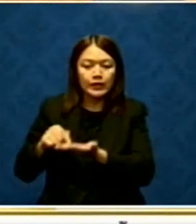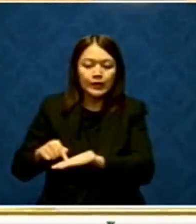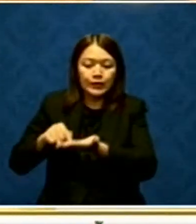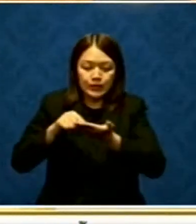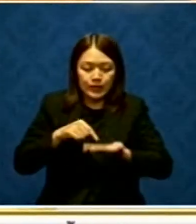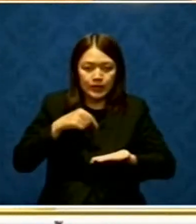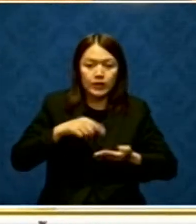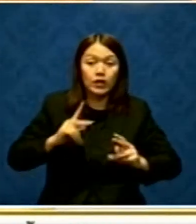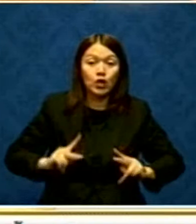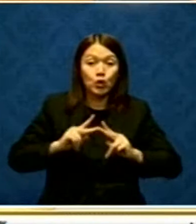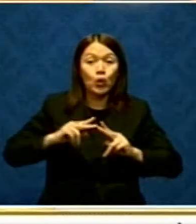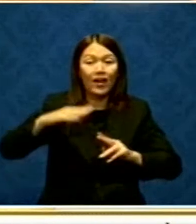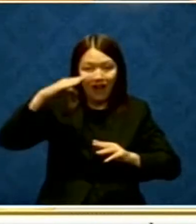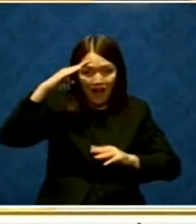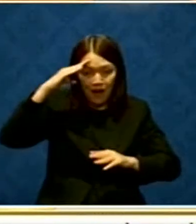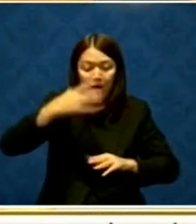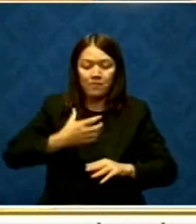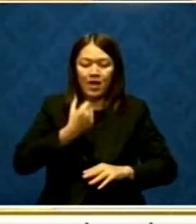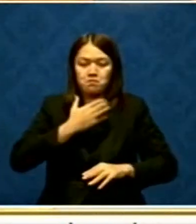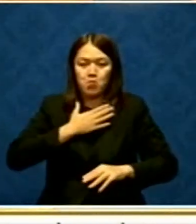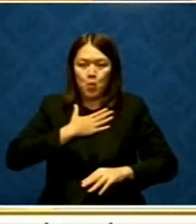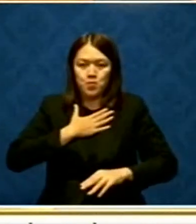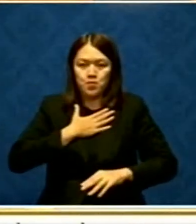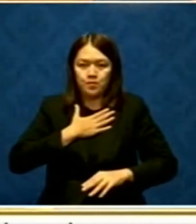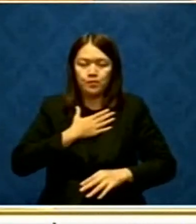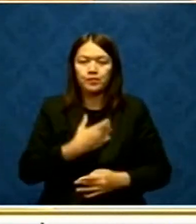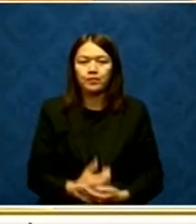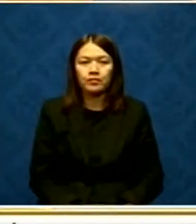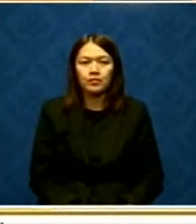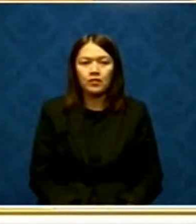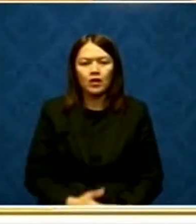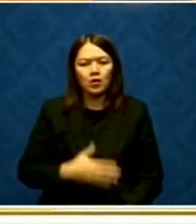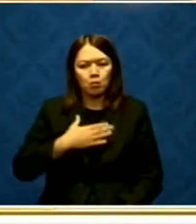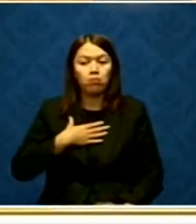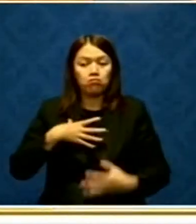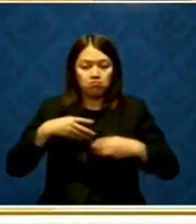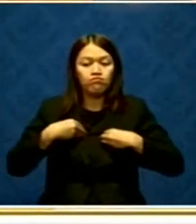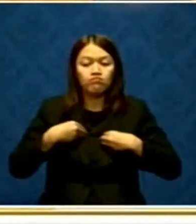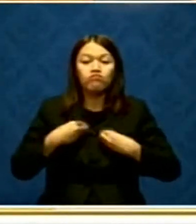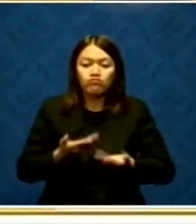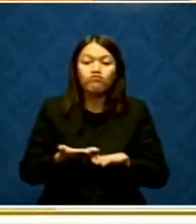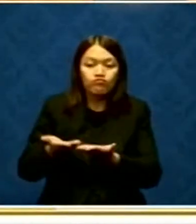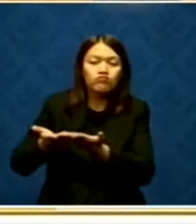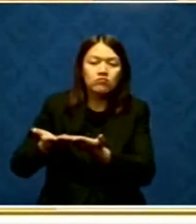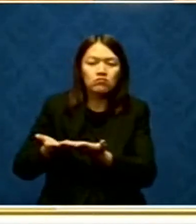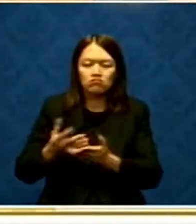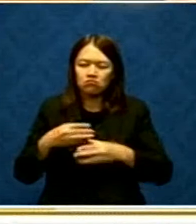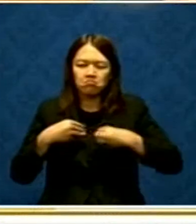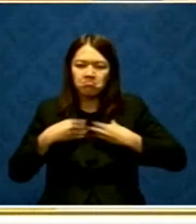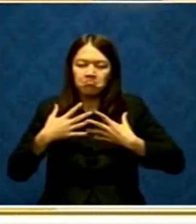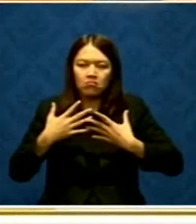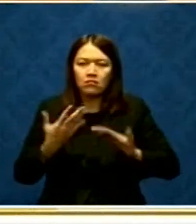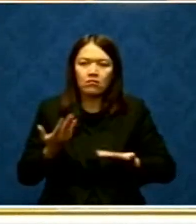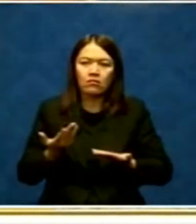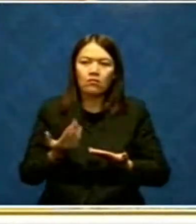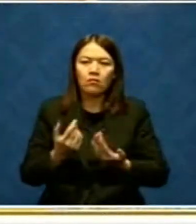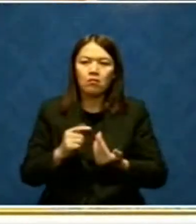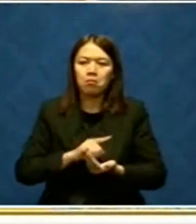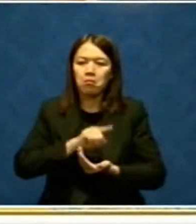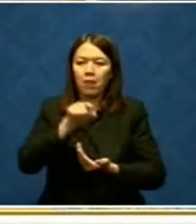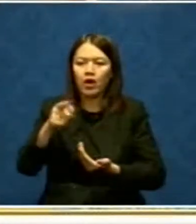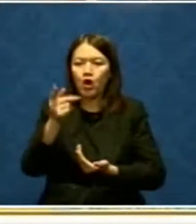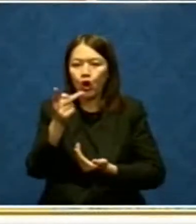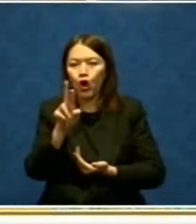าที่กระทรวงกลาโหมซึ่งเป็นอำนาจของผมถ้าผมเห็นชอบก็ตามนั้นหรือไม่เห็นชอบอย่างไรก็ไปที่คร